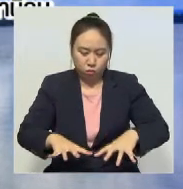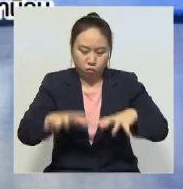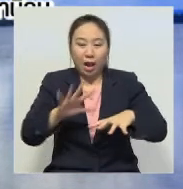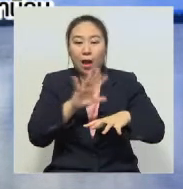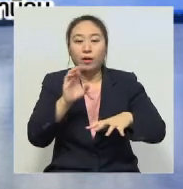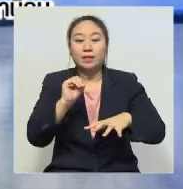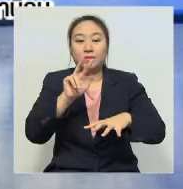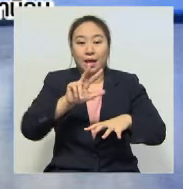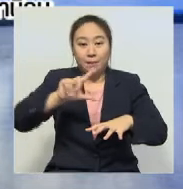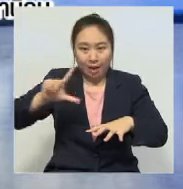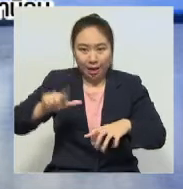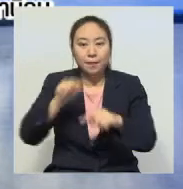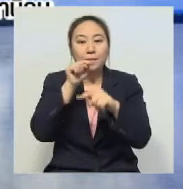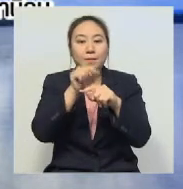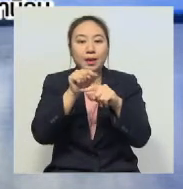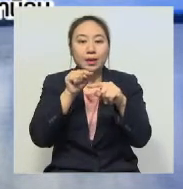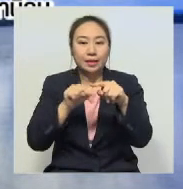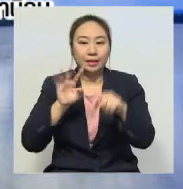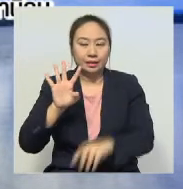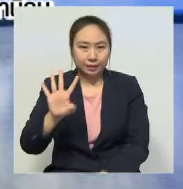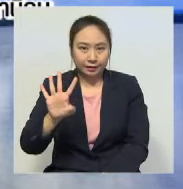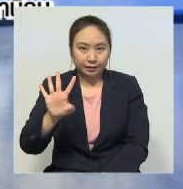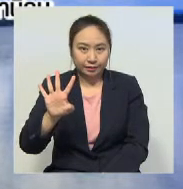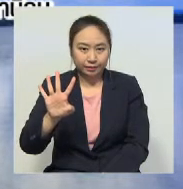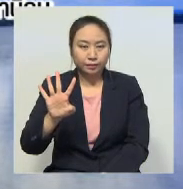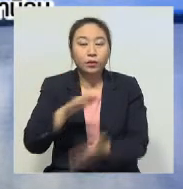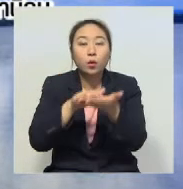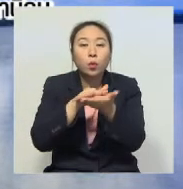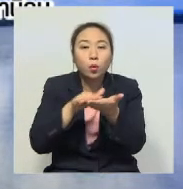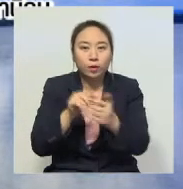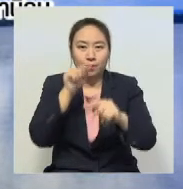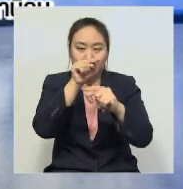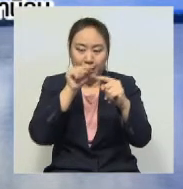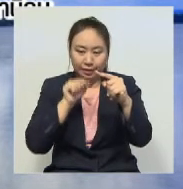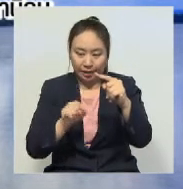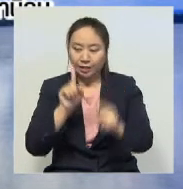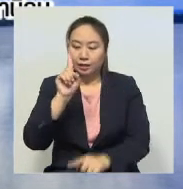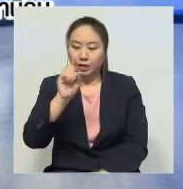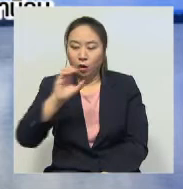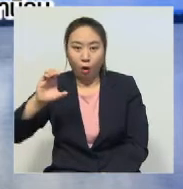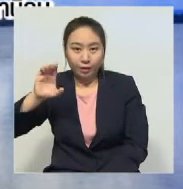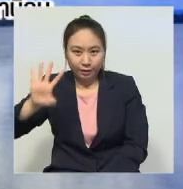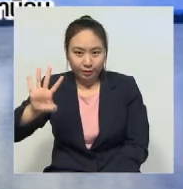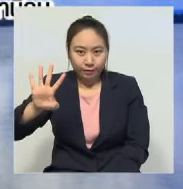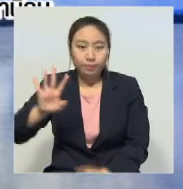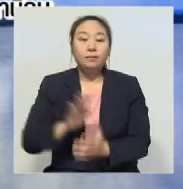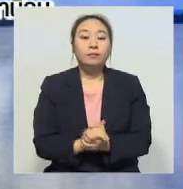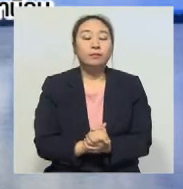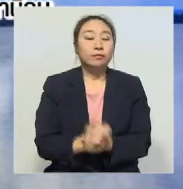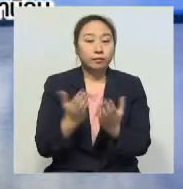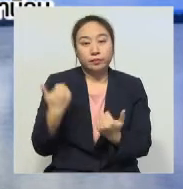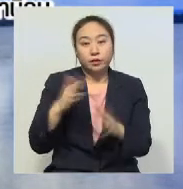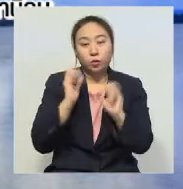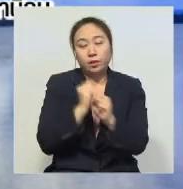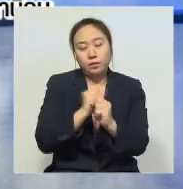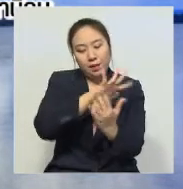ก์เมตรคิดเป็นร้อยละ4ของความจุเจ้าหน้าที่ขออภัยค่ะร้อยละ104ของความจุนะคะเจ้าหน้าที่ได้มี